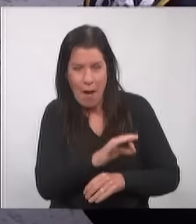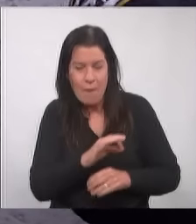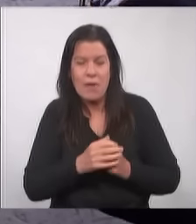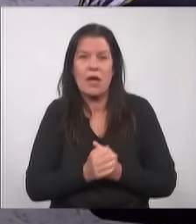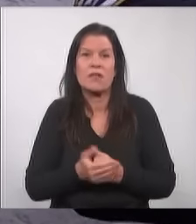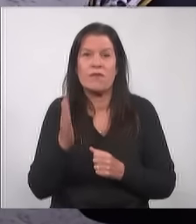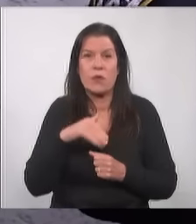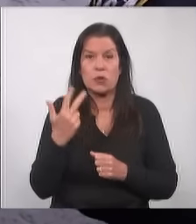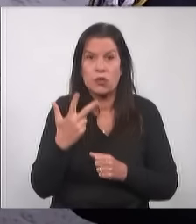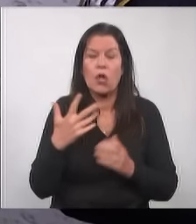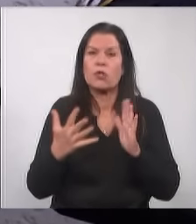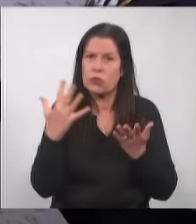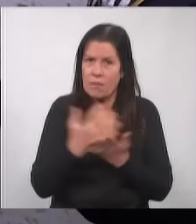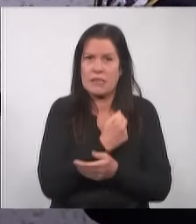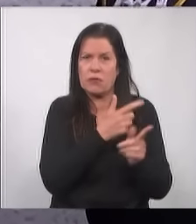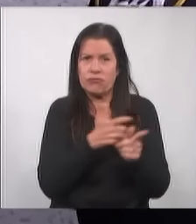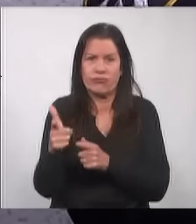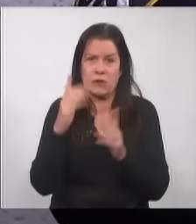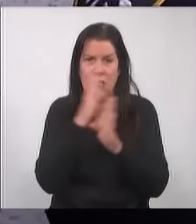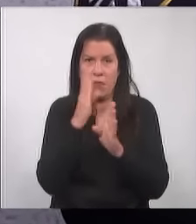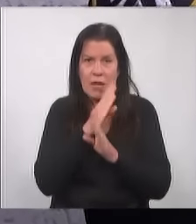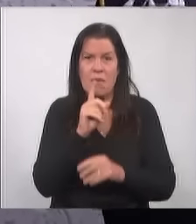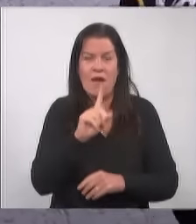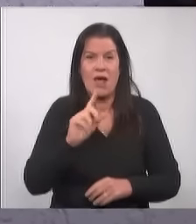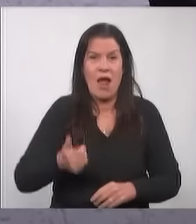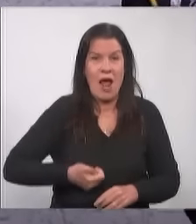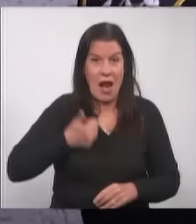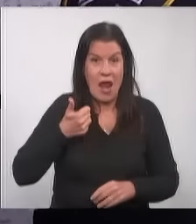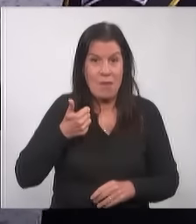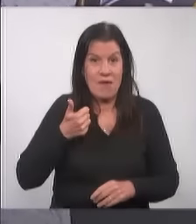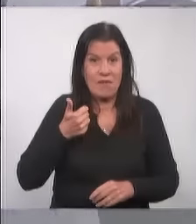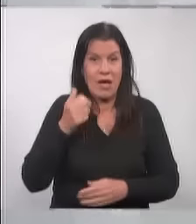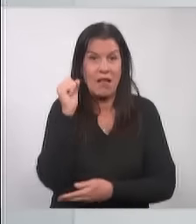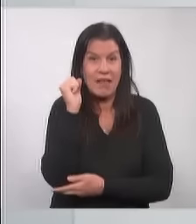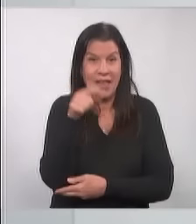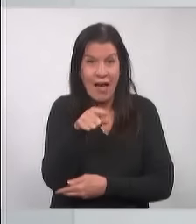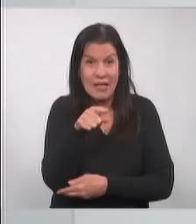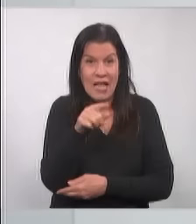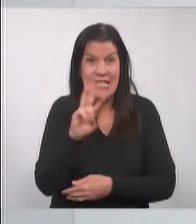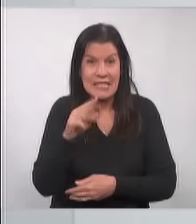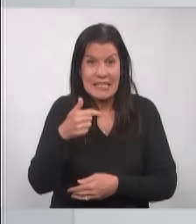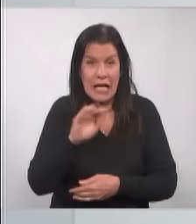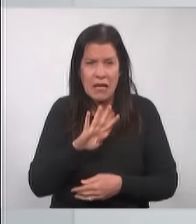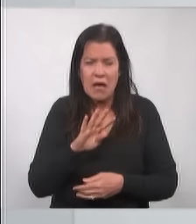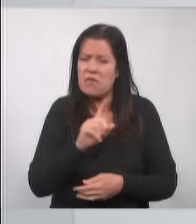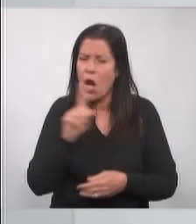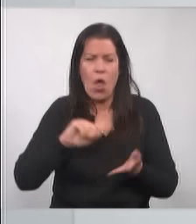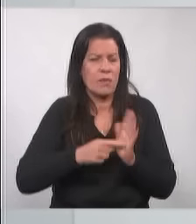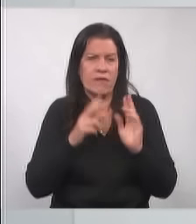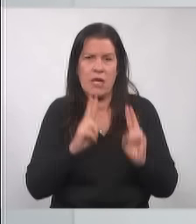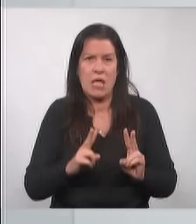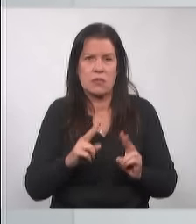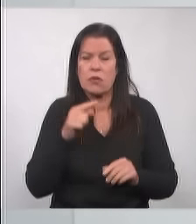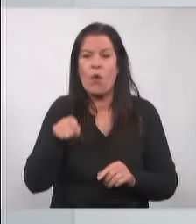את המחבלים, אבל עם מפקד תחנת סגב שלום אין כוונה לעצור. הוא מוריד את ביתו בתחנת המשטרה